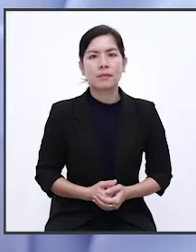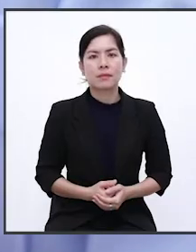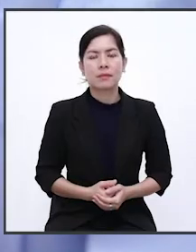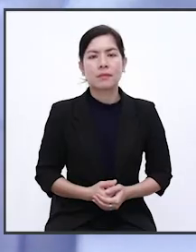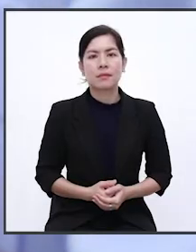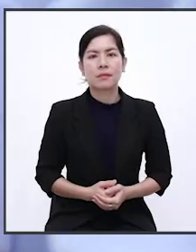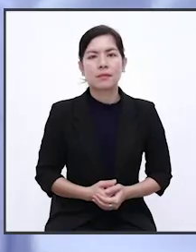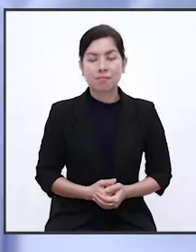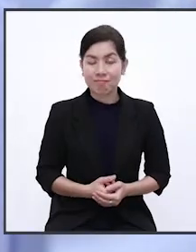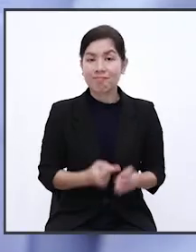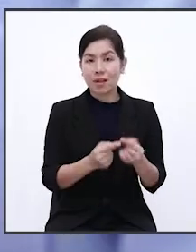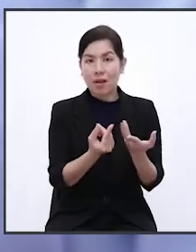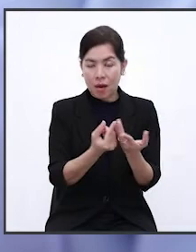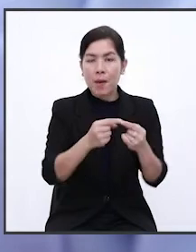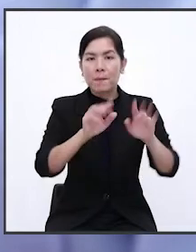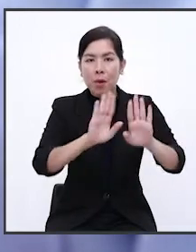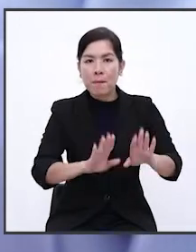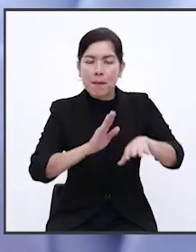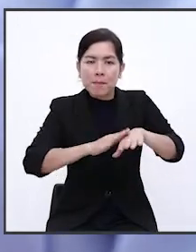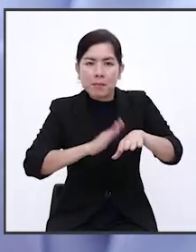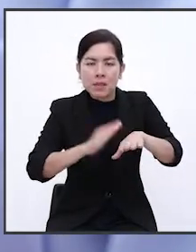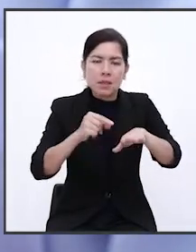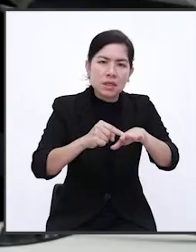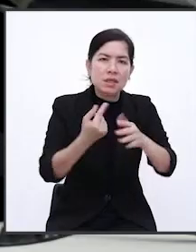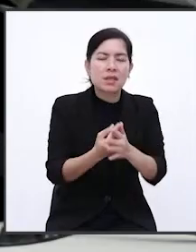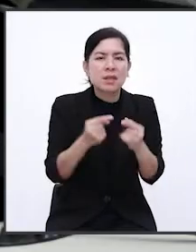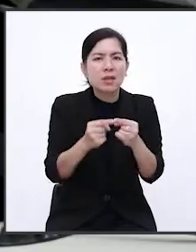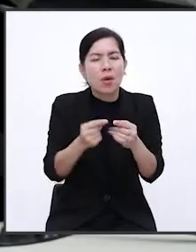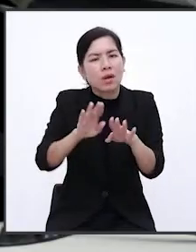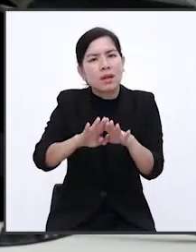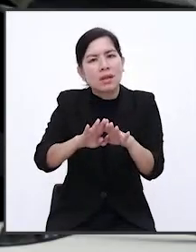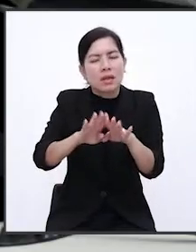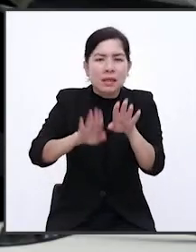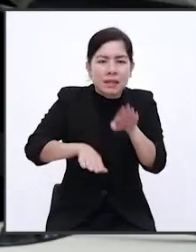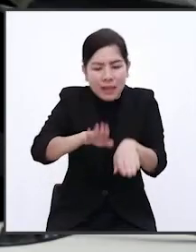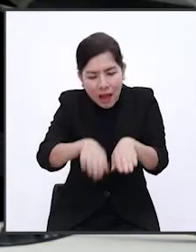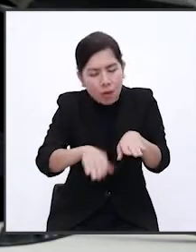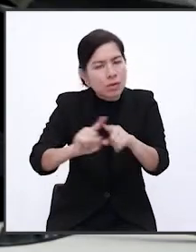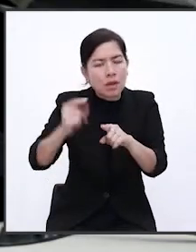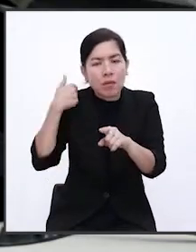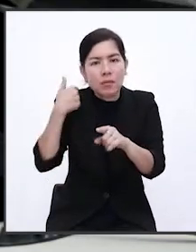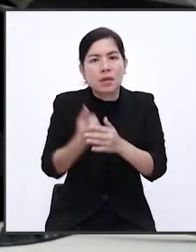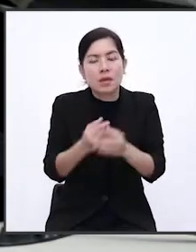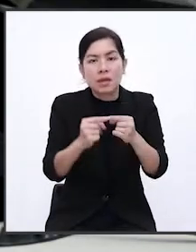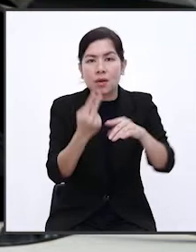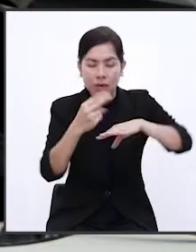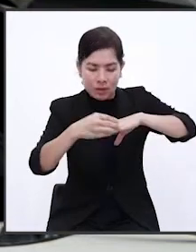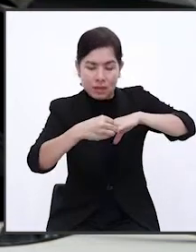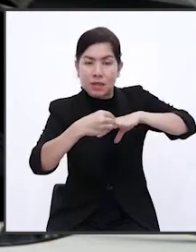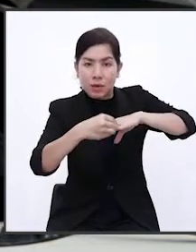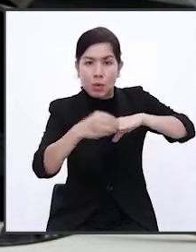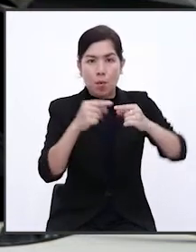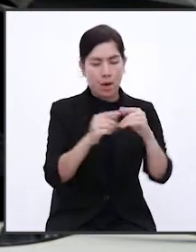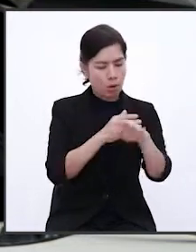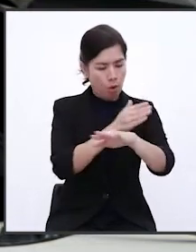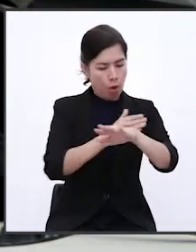ในอวัยวะเทียมเสมือนจริงนะคะเราสามารถจะใช้ในปลายอุปกรณ์อวัยวะส่วนปลายคือเช่นนิ้วนะคะเป็นข้อมือก็ได้